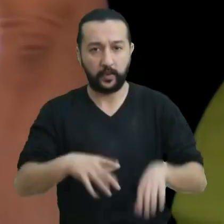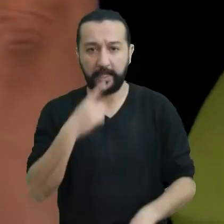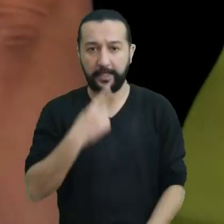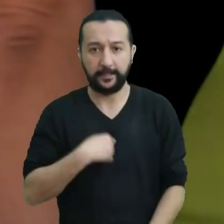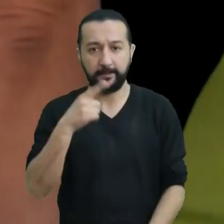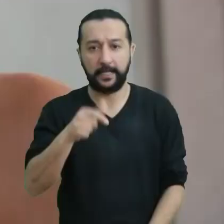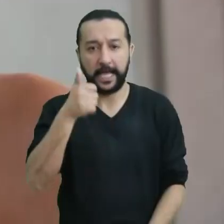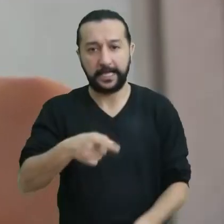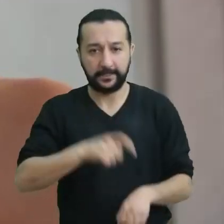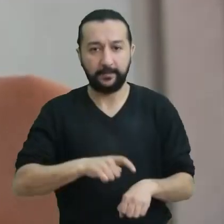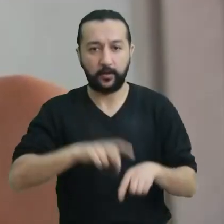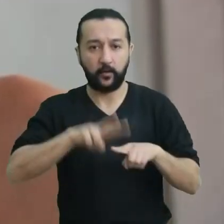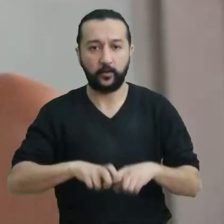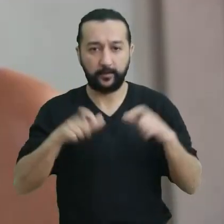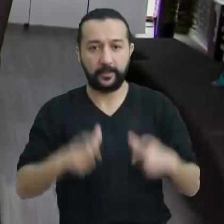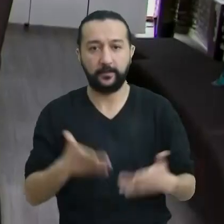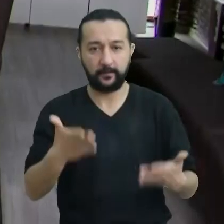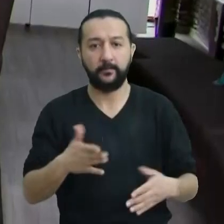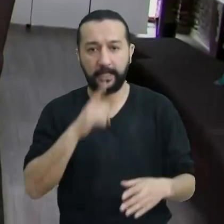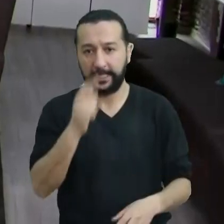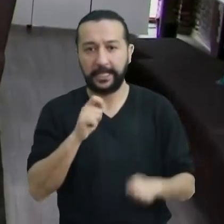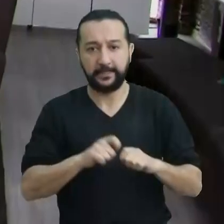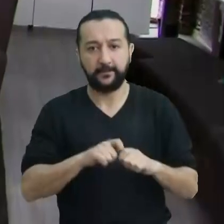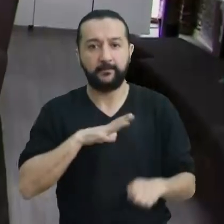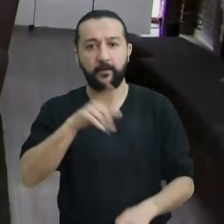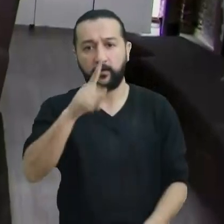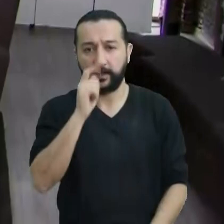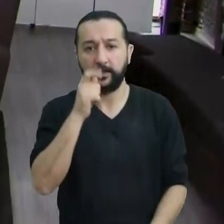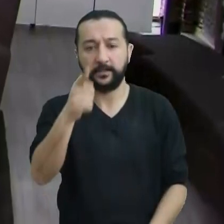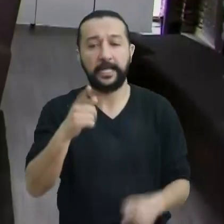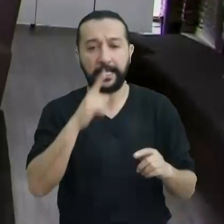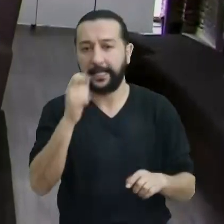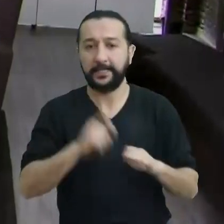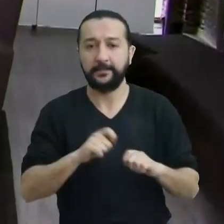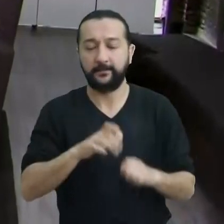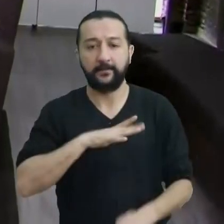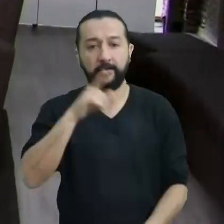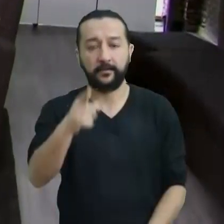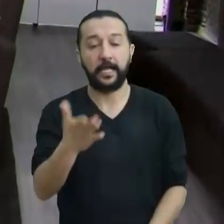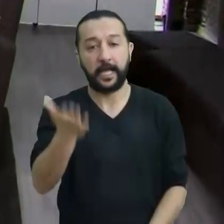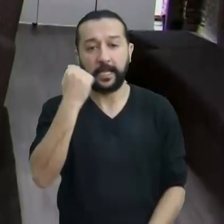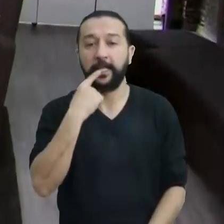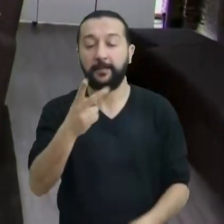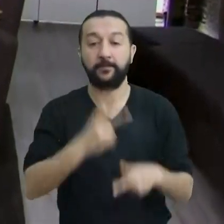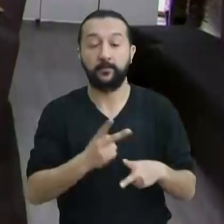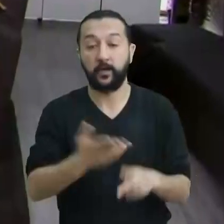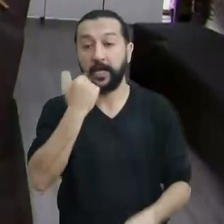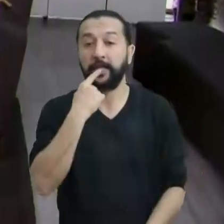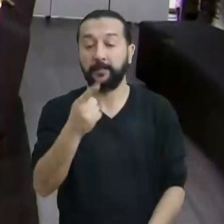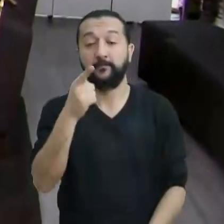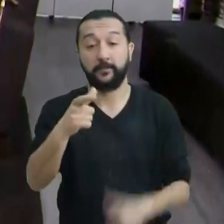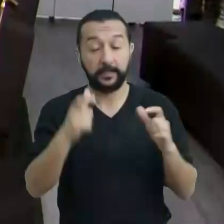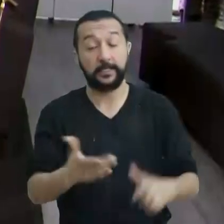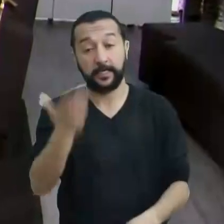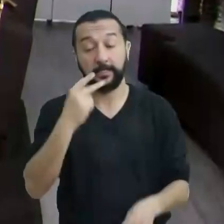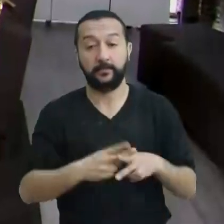dediniz. Her zaman oturduğum yerde oturuyorum. Ne işin var senin orada ha? Ne işin var? Kalk bakayım çabuk oradan sen. Kalk